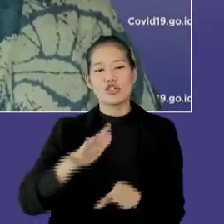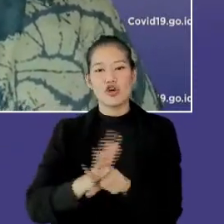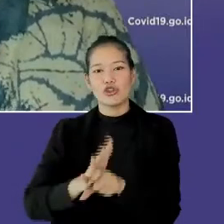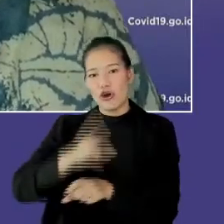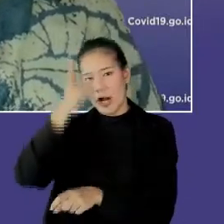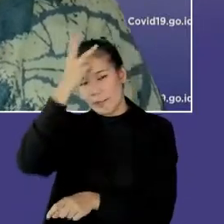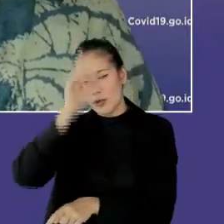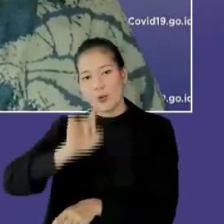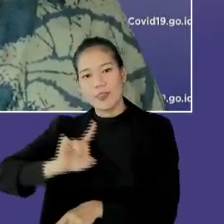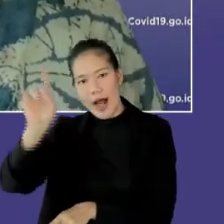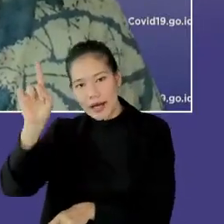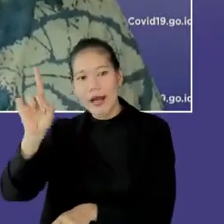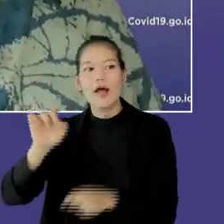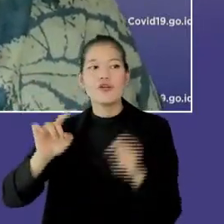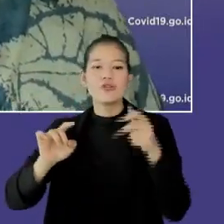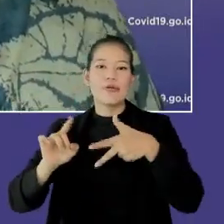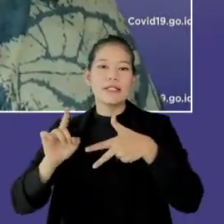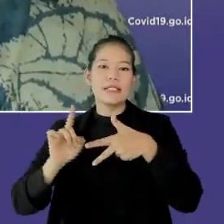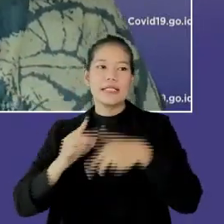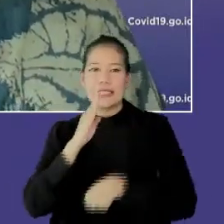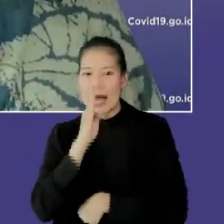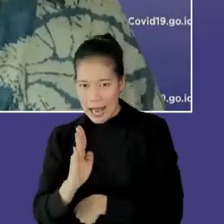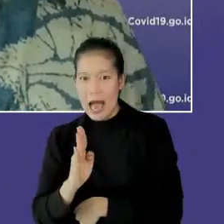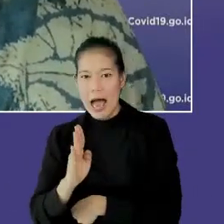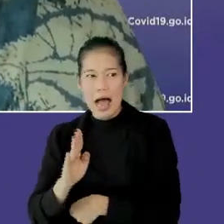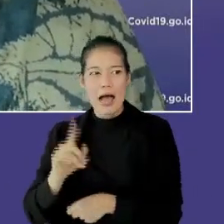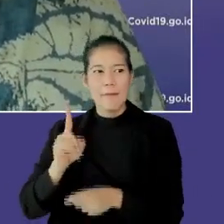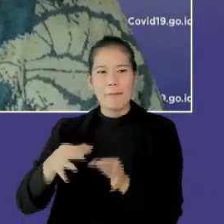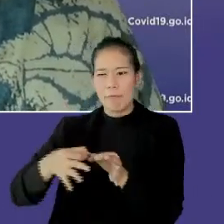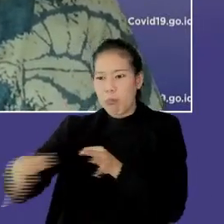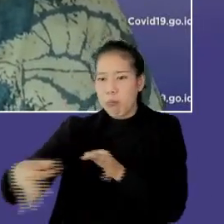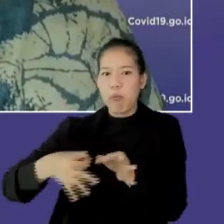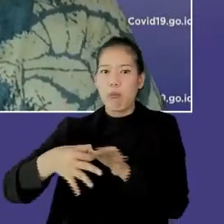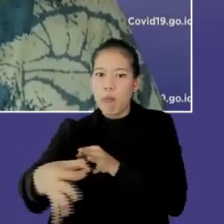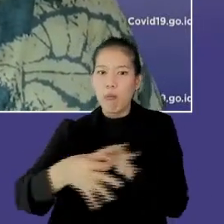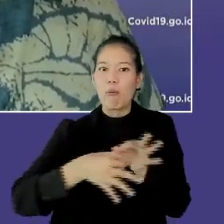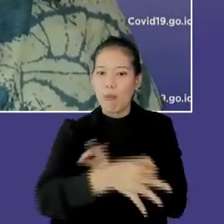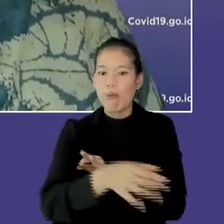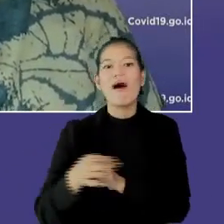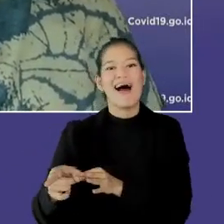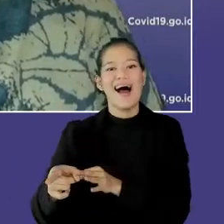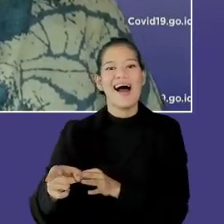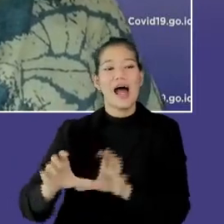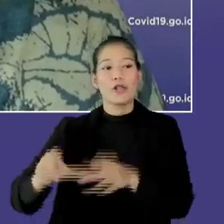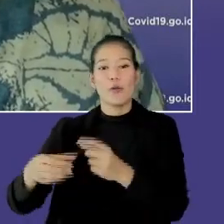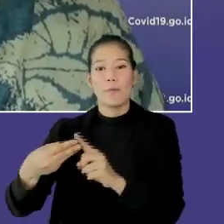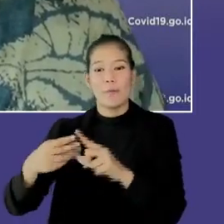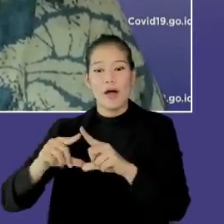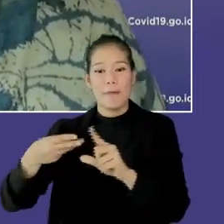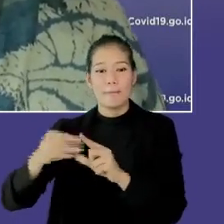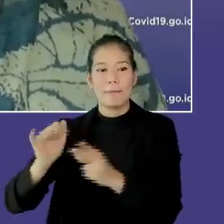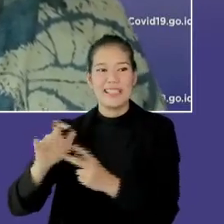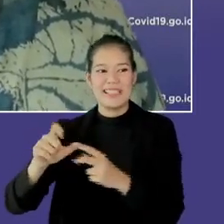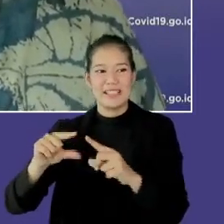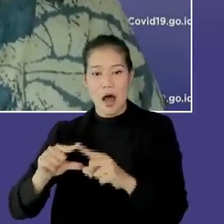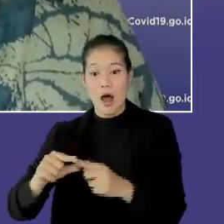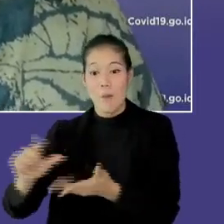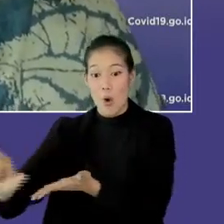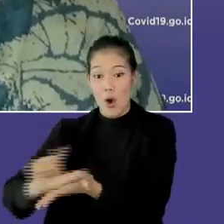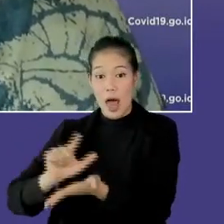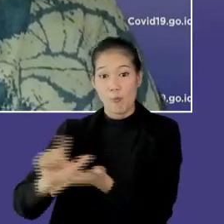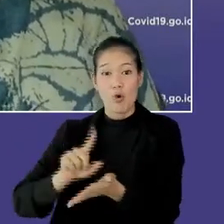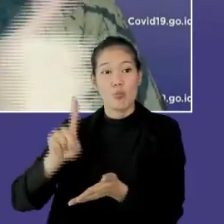Kalimantan Utara, di Sulawesi Tengah, dia memang di pedalaman. Bahkan ada Babinsa di sana perlu waktu 6 jam Dokter Lula